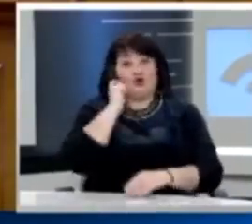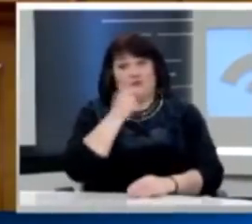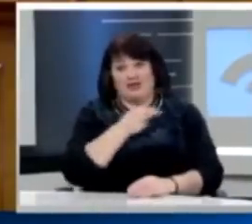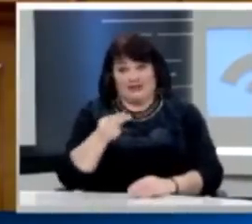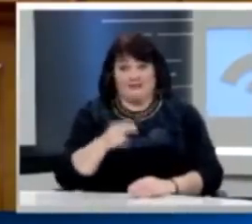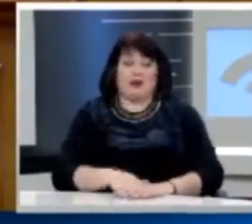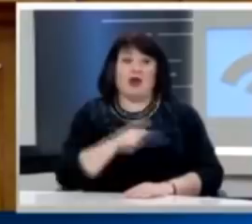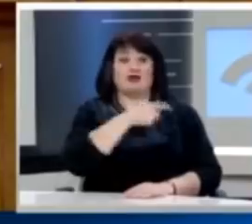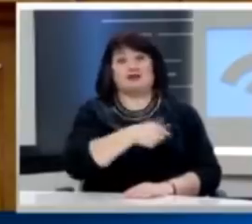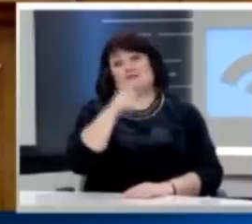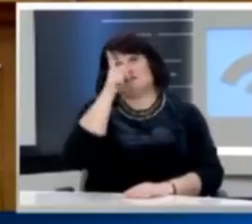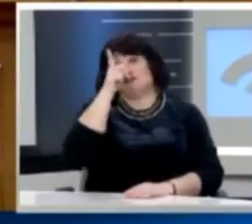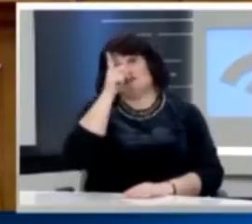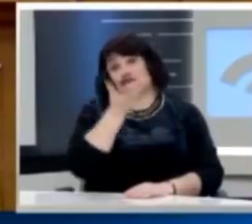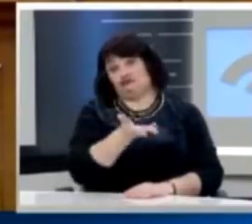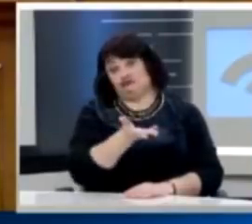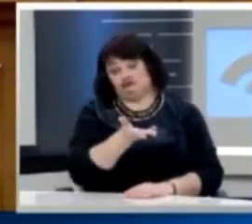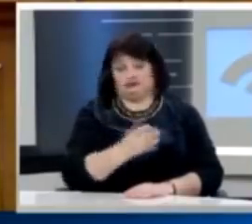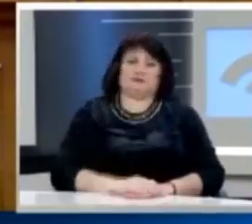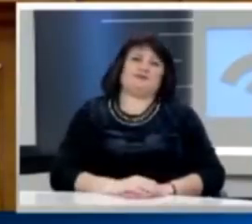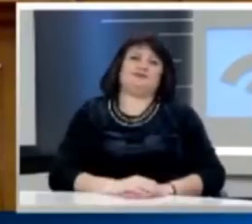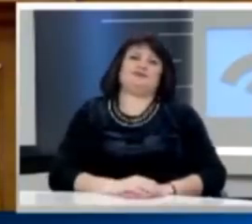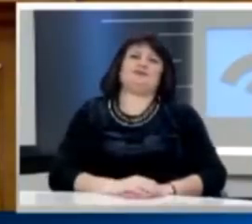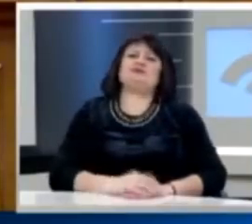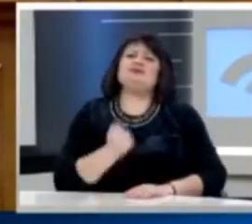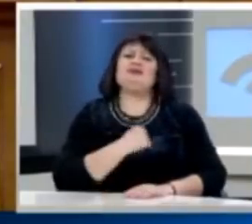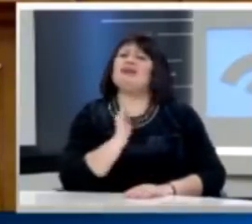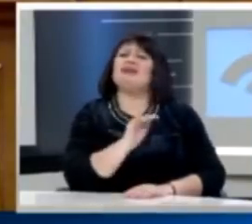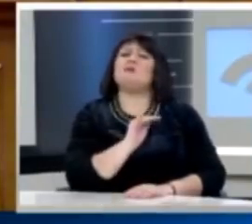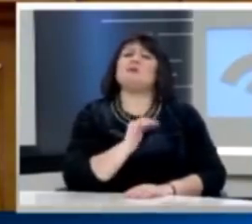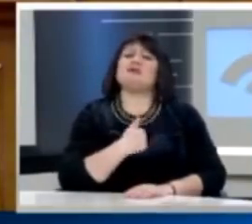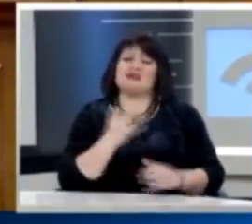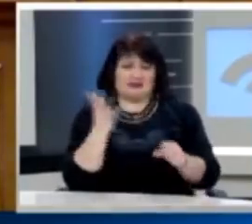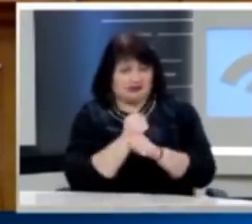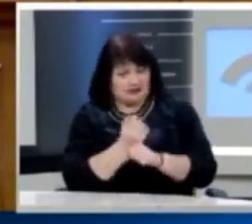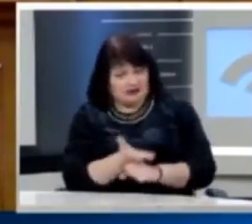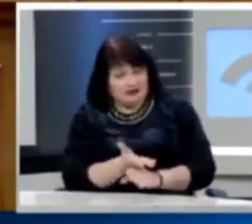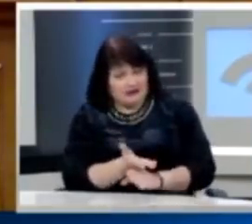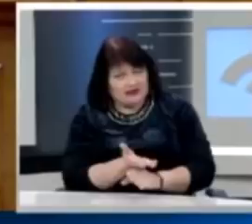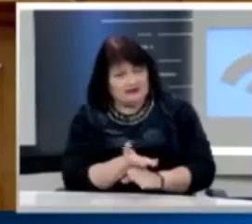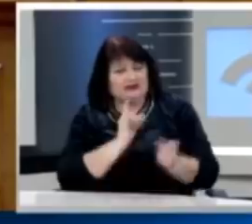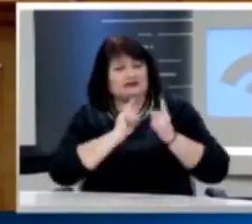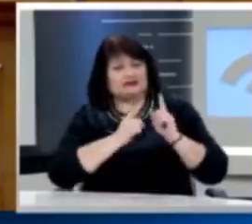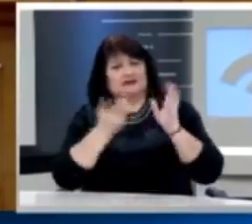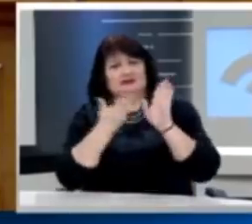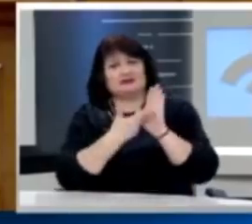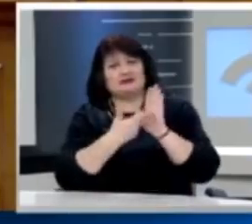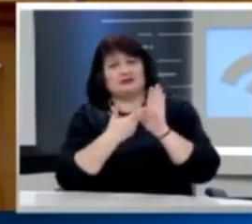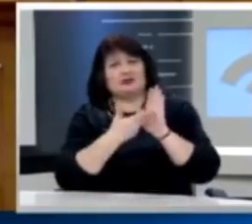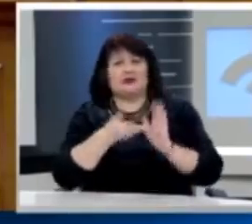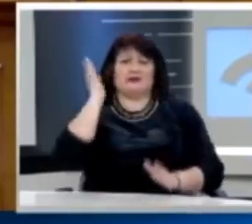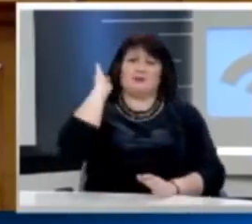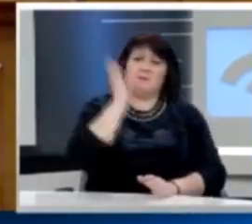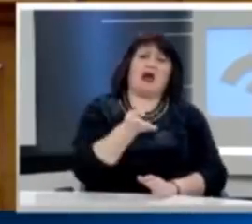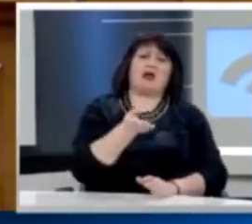οποία καμαρώνεται μάλιστα κύριε του ΣΥΡΙΖΑ. Θεωρείται επίτευγμα μια συμφωνία καταπέλτη